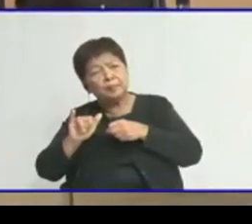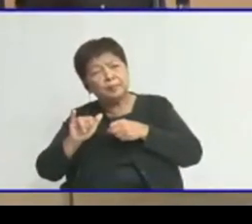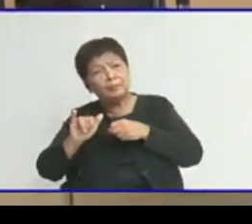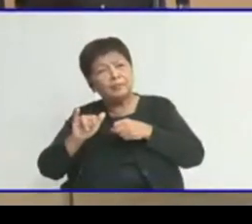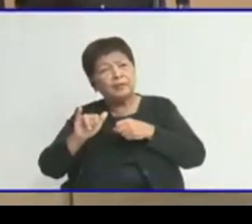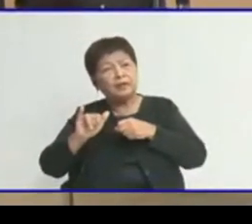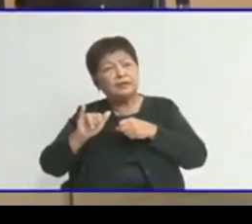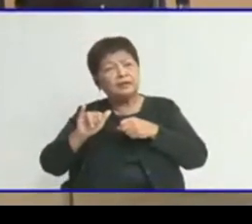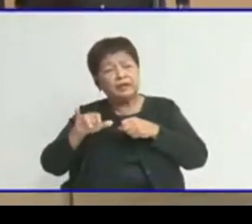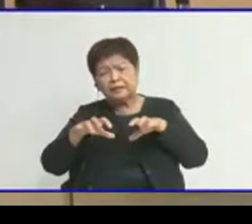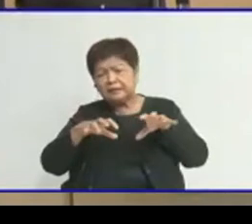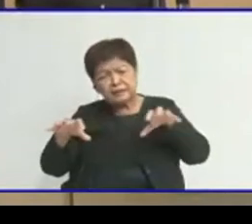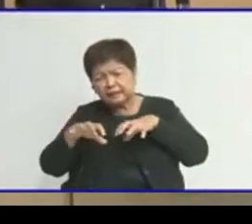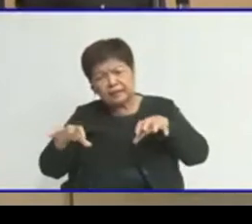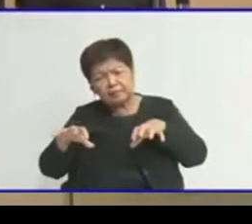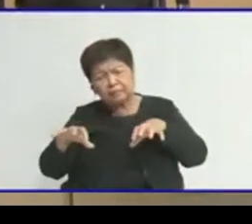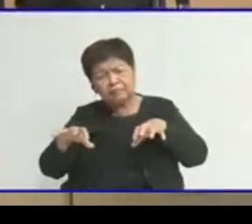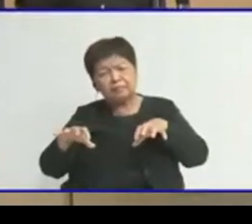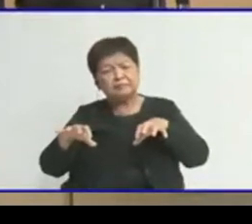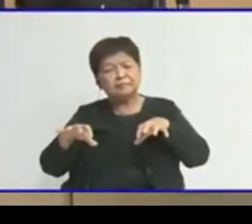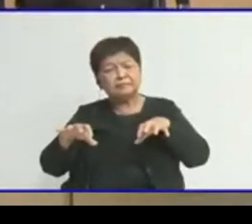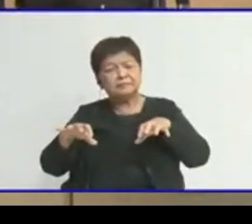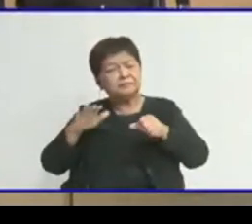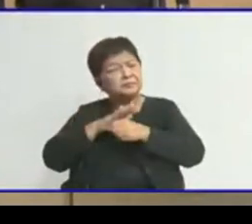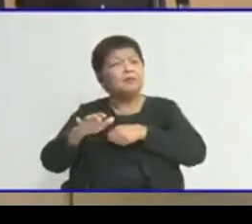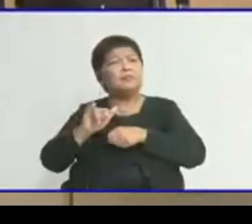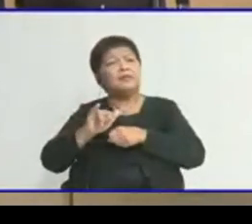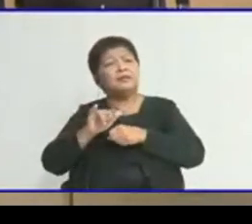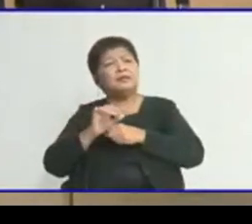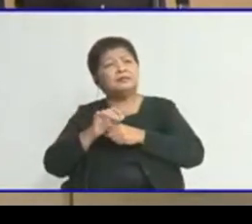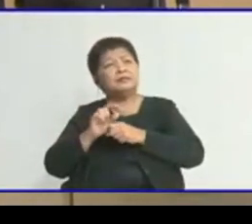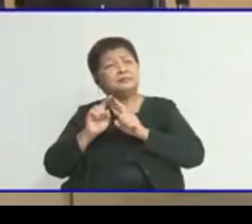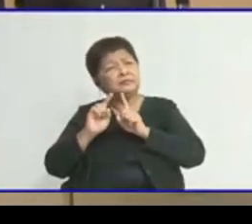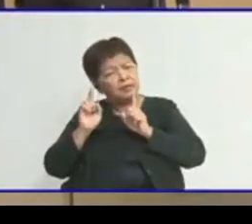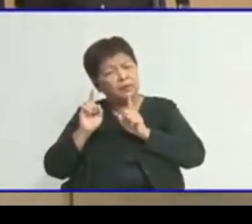ไหมคะถ้ามีการปฏิบัติมันจะทำให้ many